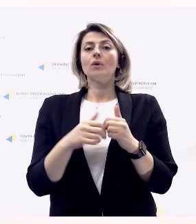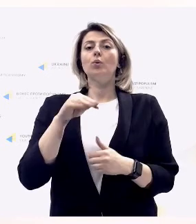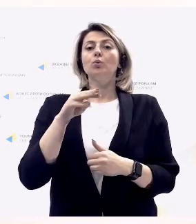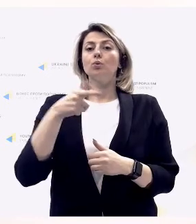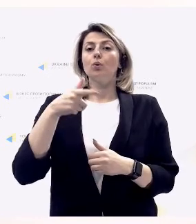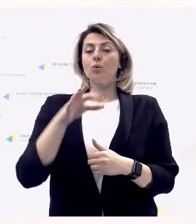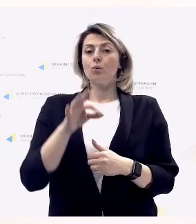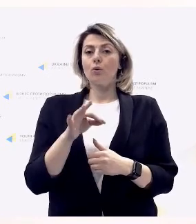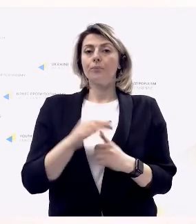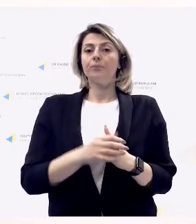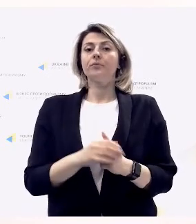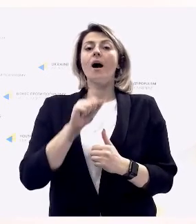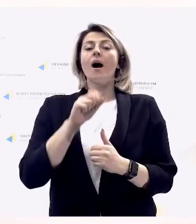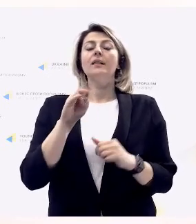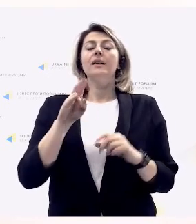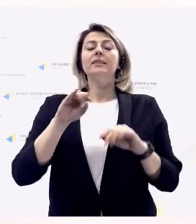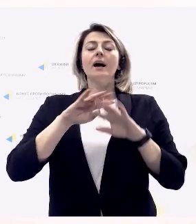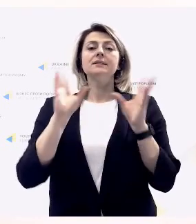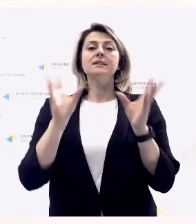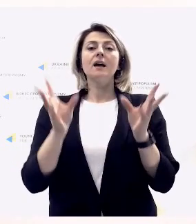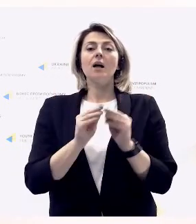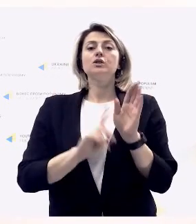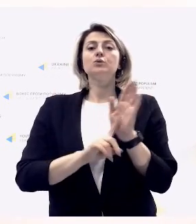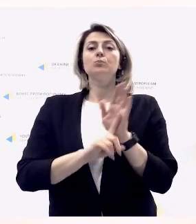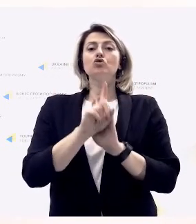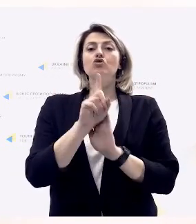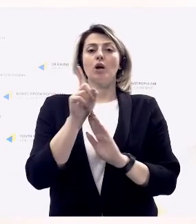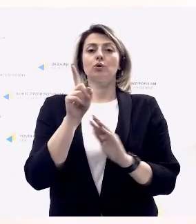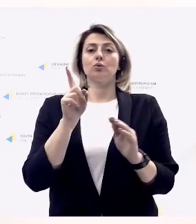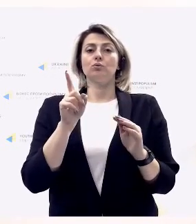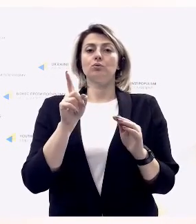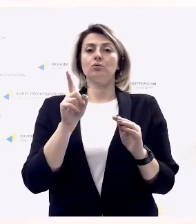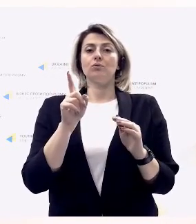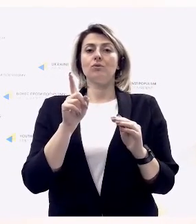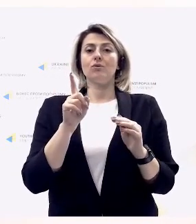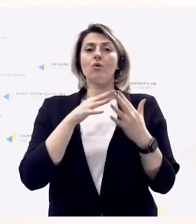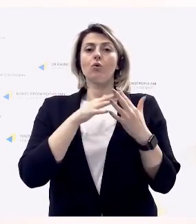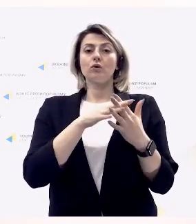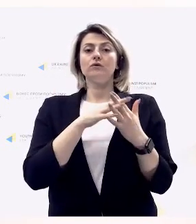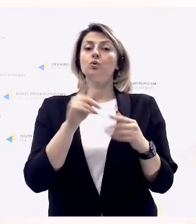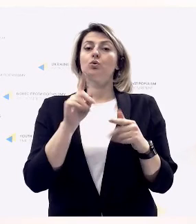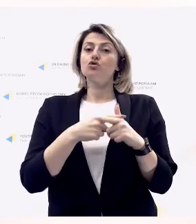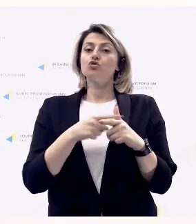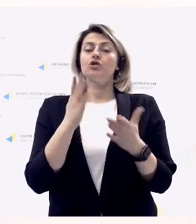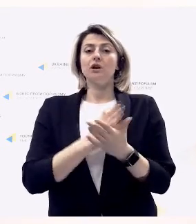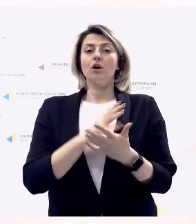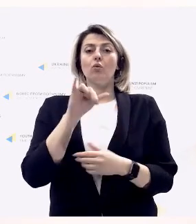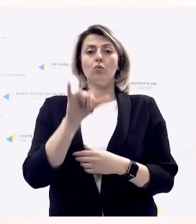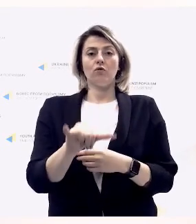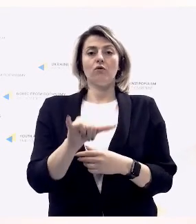лютого. Але на загал, з початку конфлікту, чи є у вас цифри,